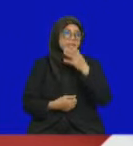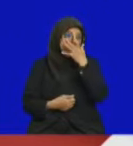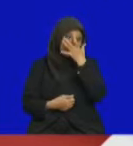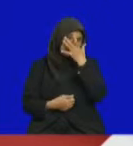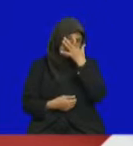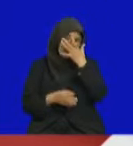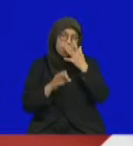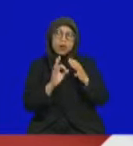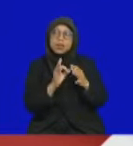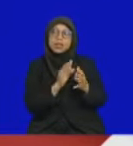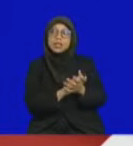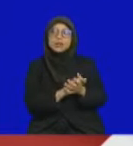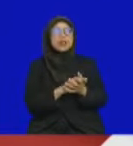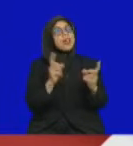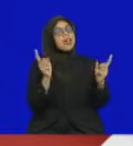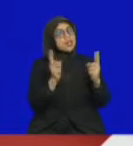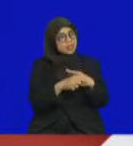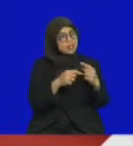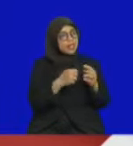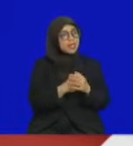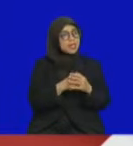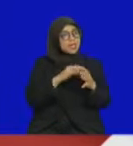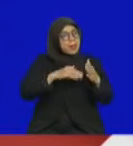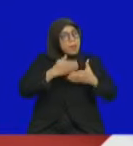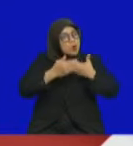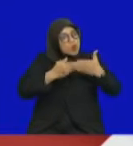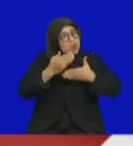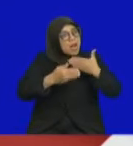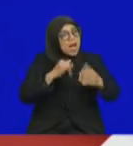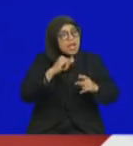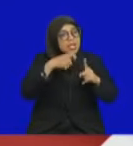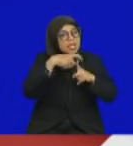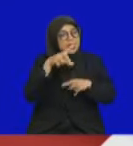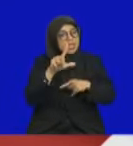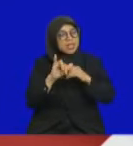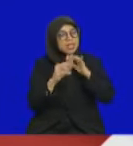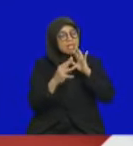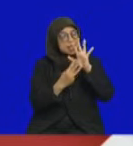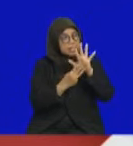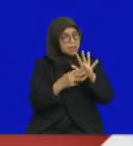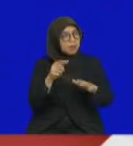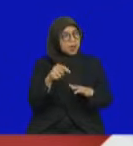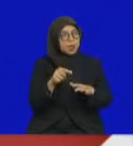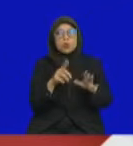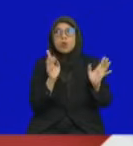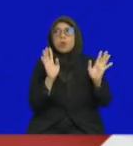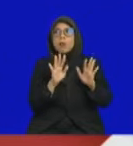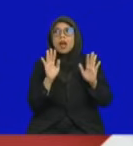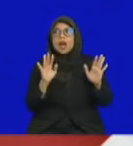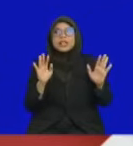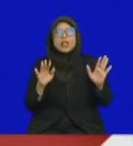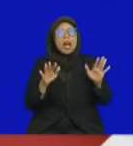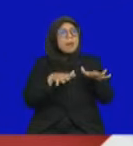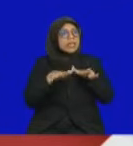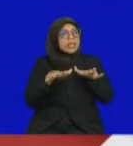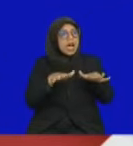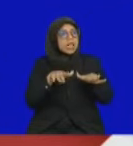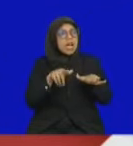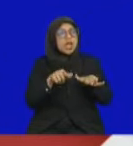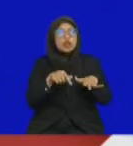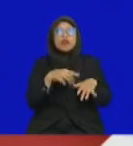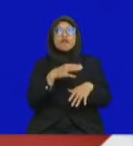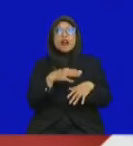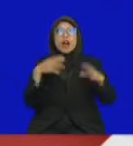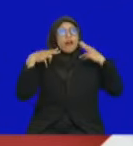eh baik jadi ee perubahan iklim mengakibatkan terjadi Beberapa bencana baik bencana